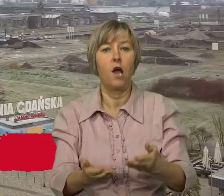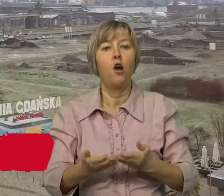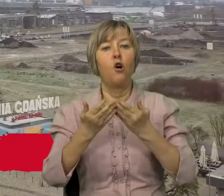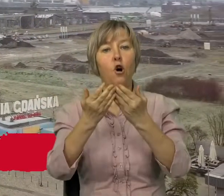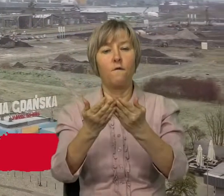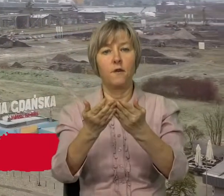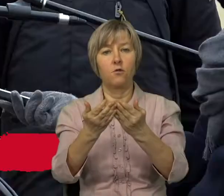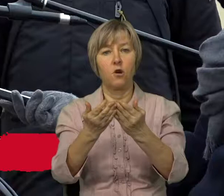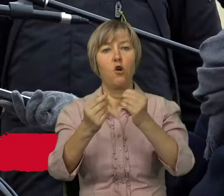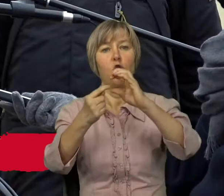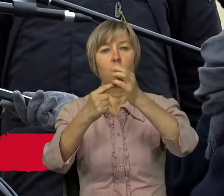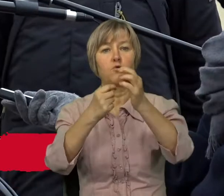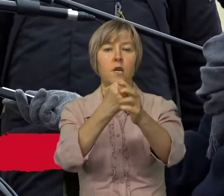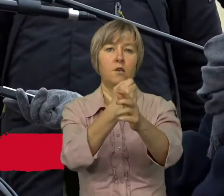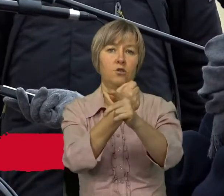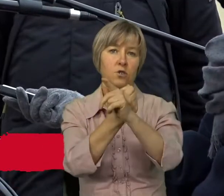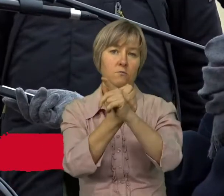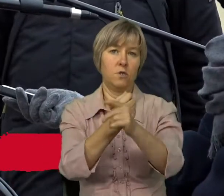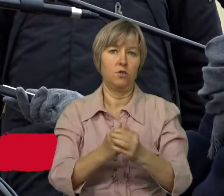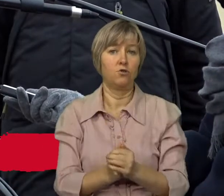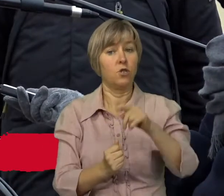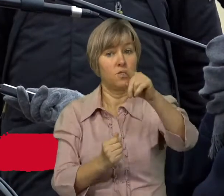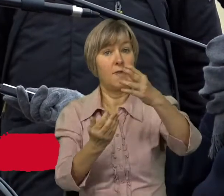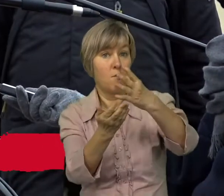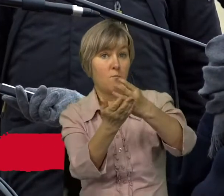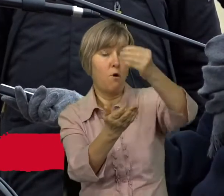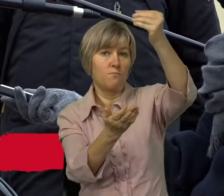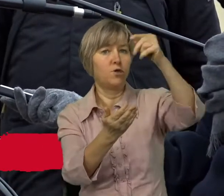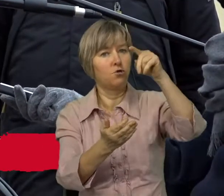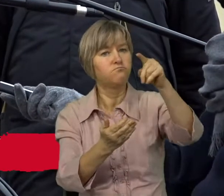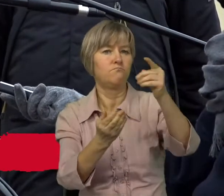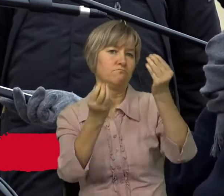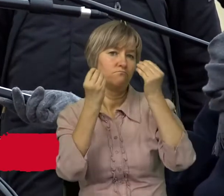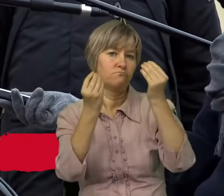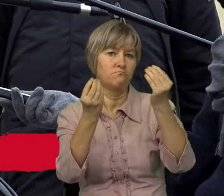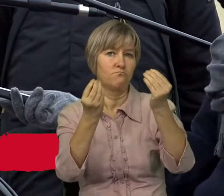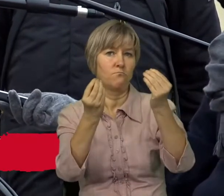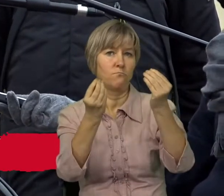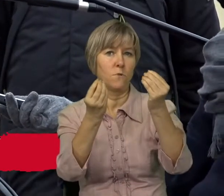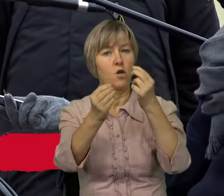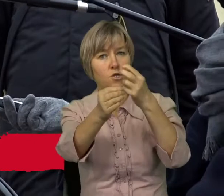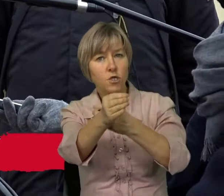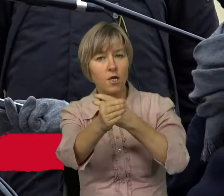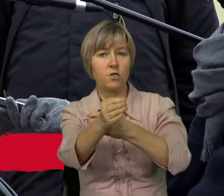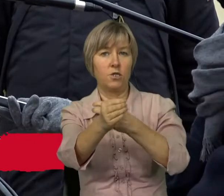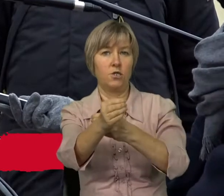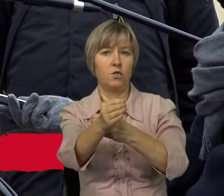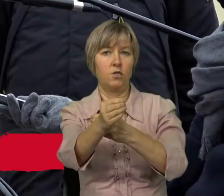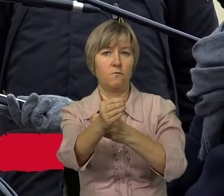grudnia 70. I ten pomnik jest cudem. Jest cudem techniki, cudem, który wydarzył